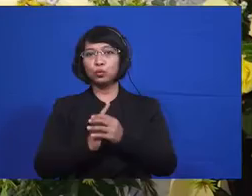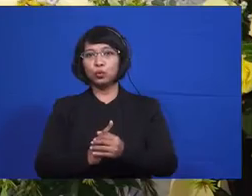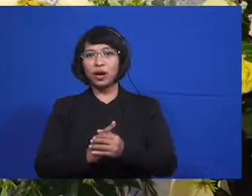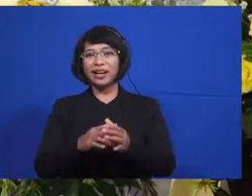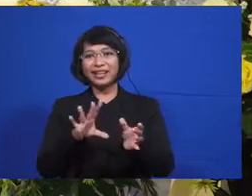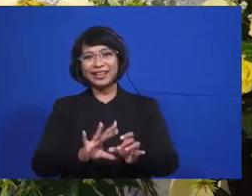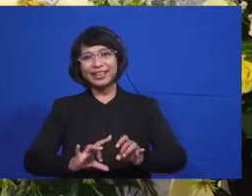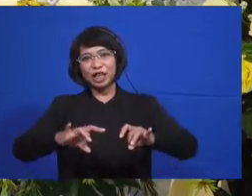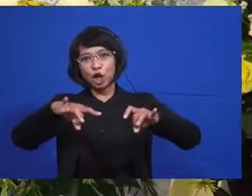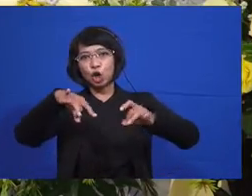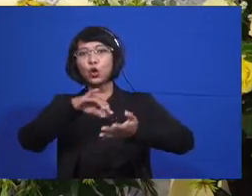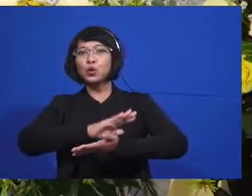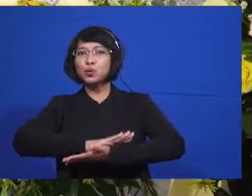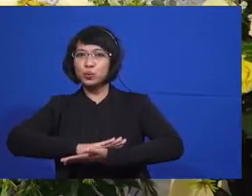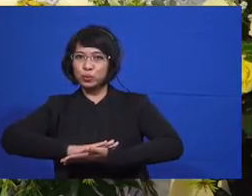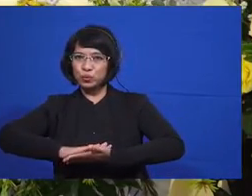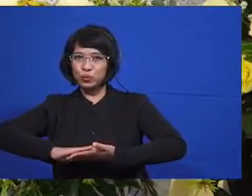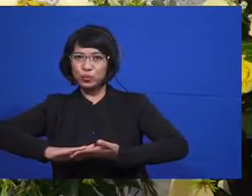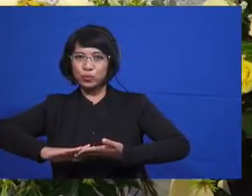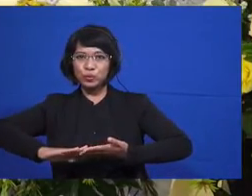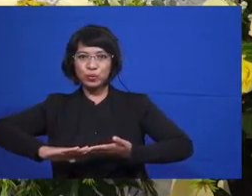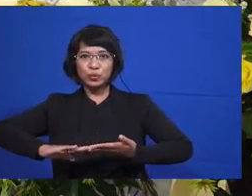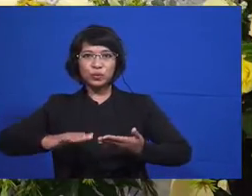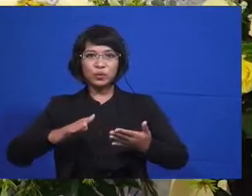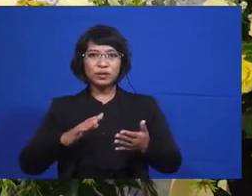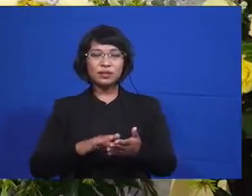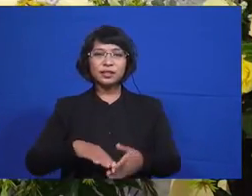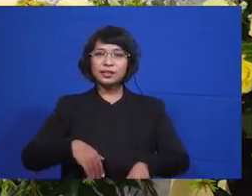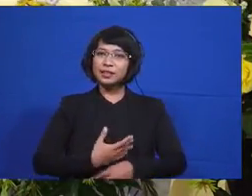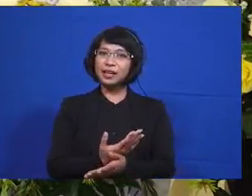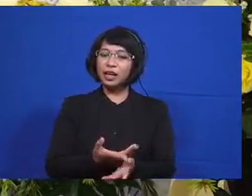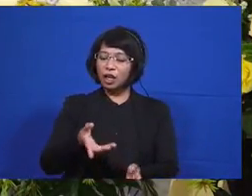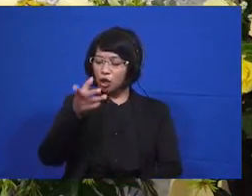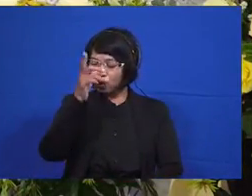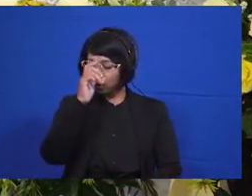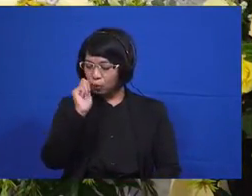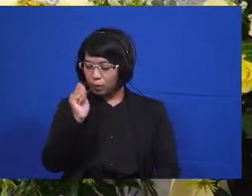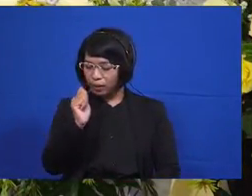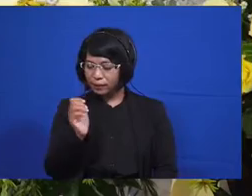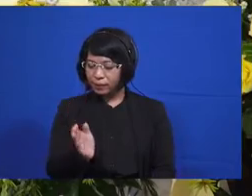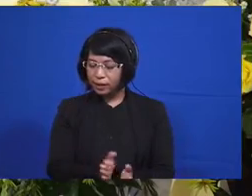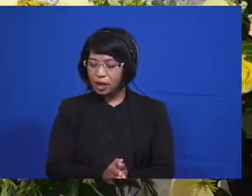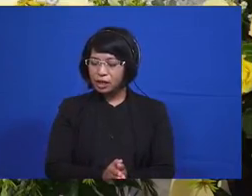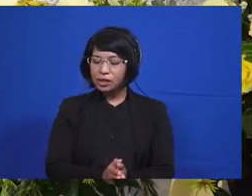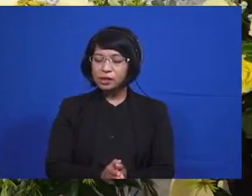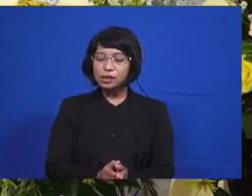Roh Kudus, segala hormat dan